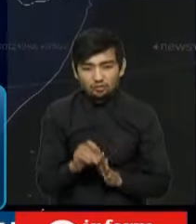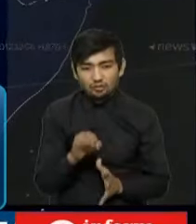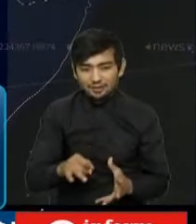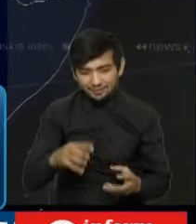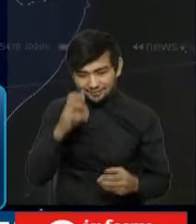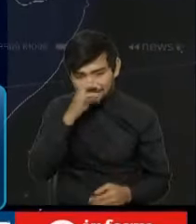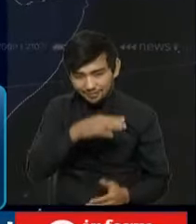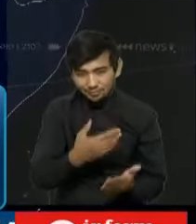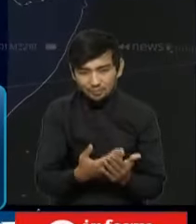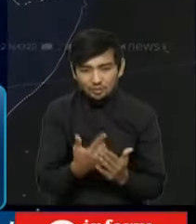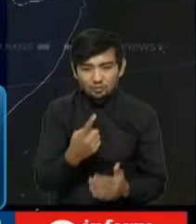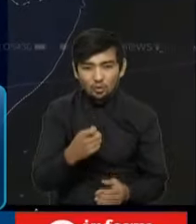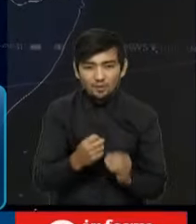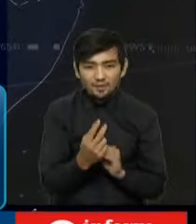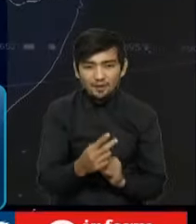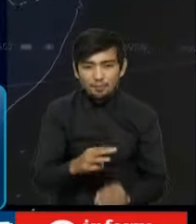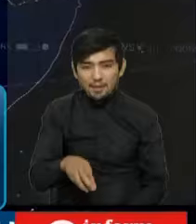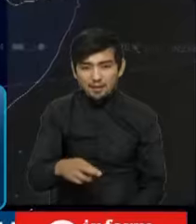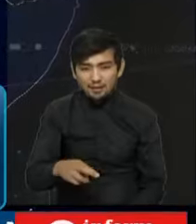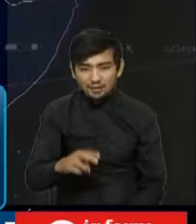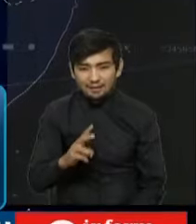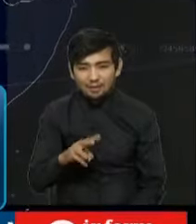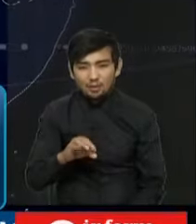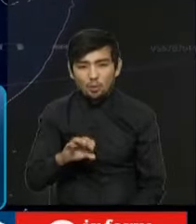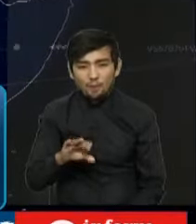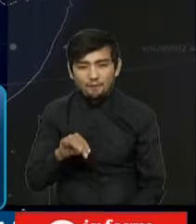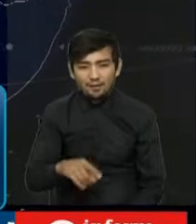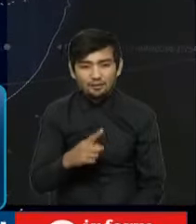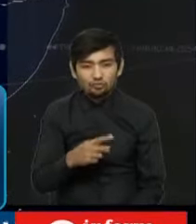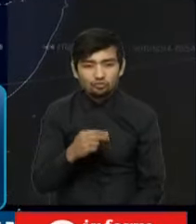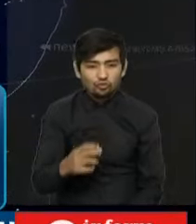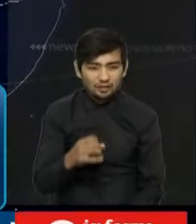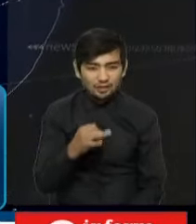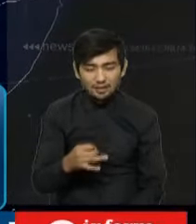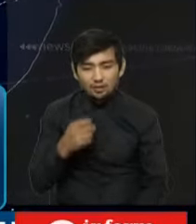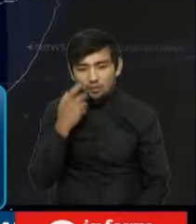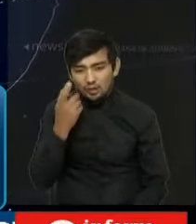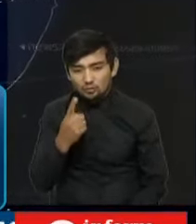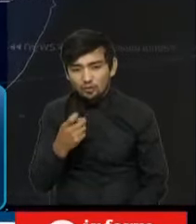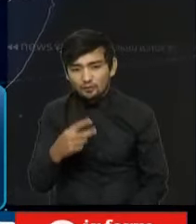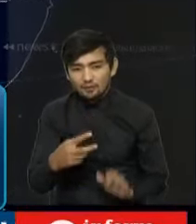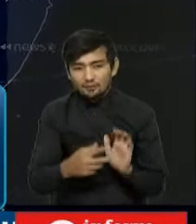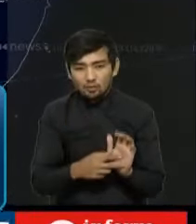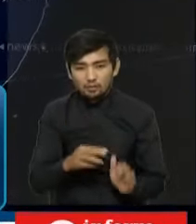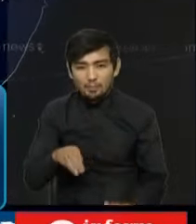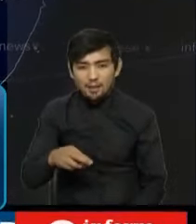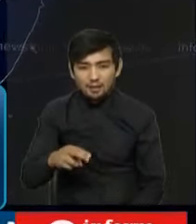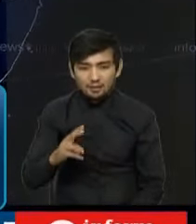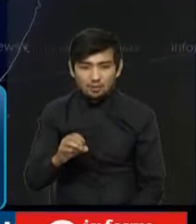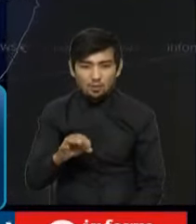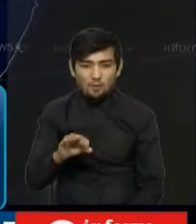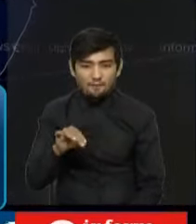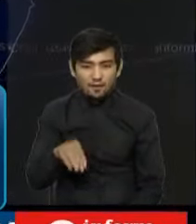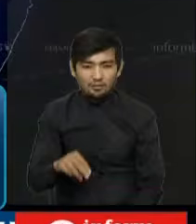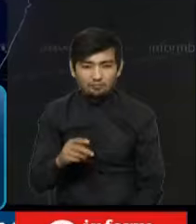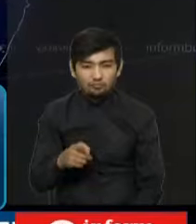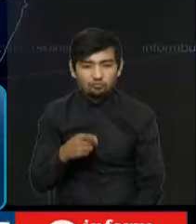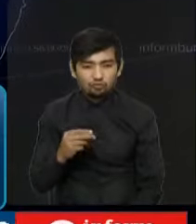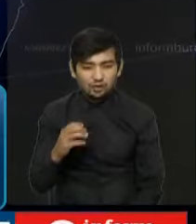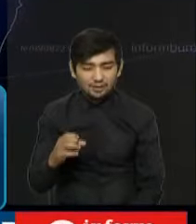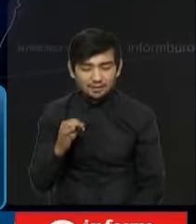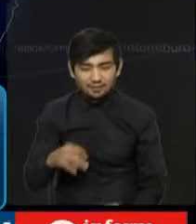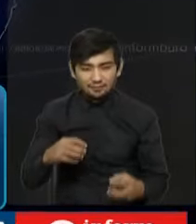около 113 миллиардов киловатт-час электроэнергии, тогда как потребляет 128 миллиардов киловатт-час. Для компенсации